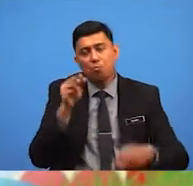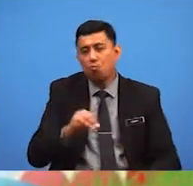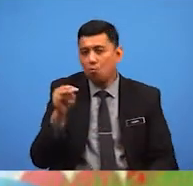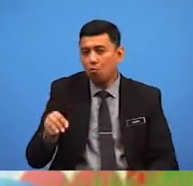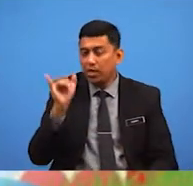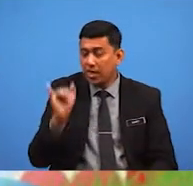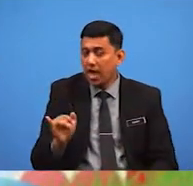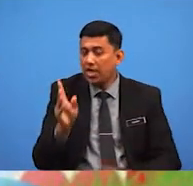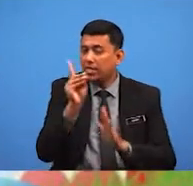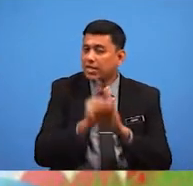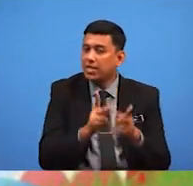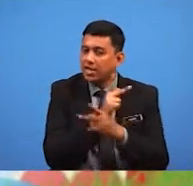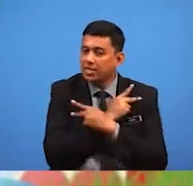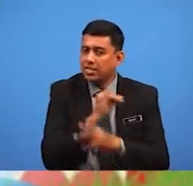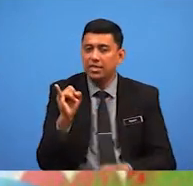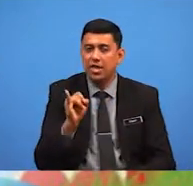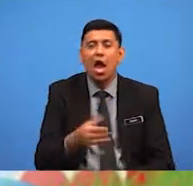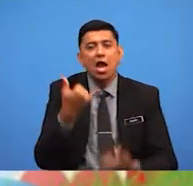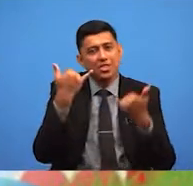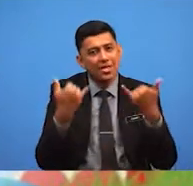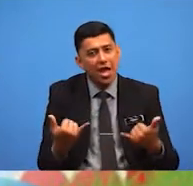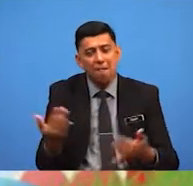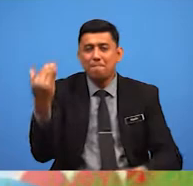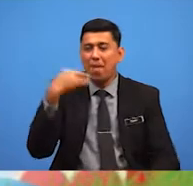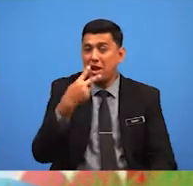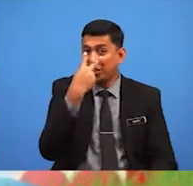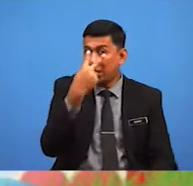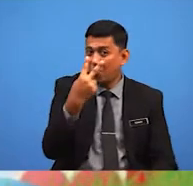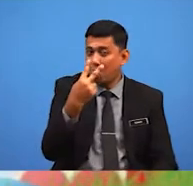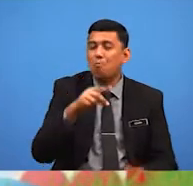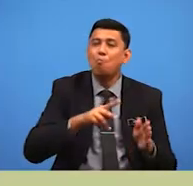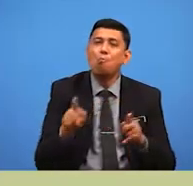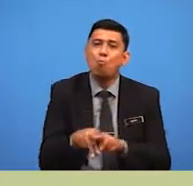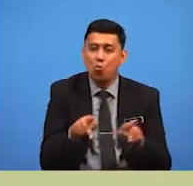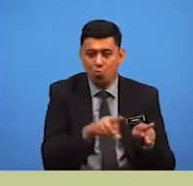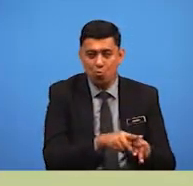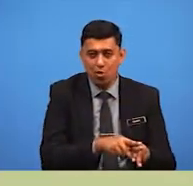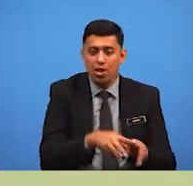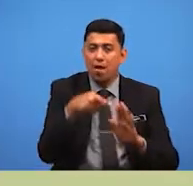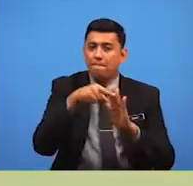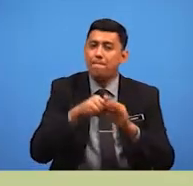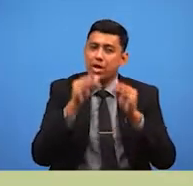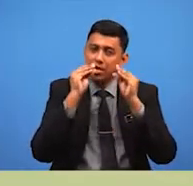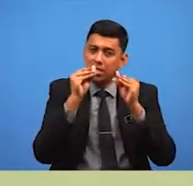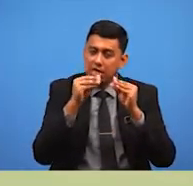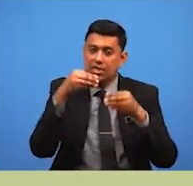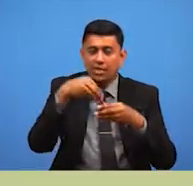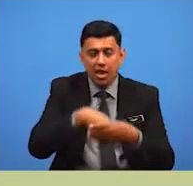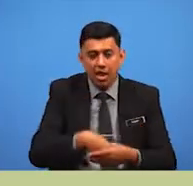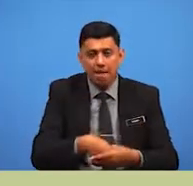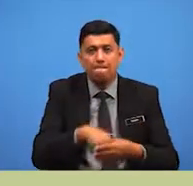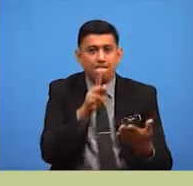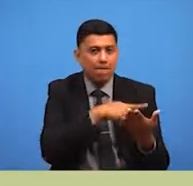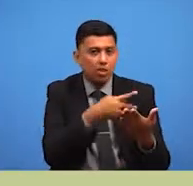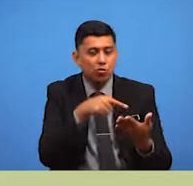Murid-murid yang dikasihi, sekarang mari kita lihat pula pengajaran yang terdapat dalam